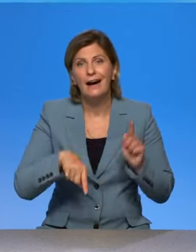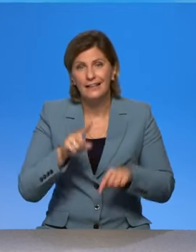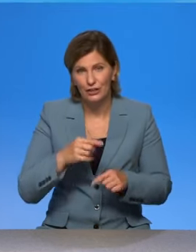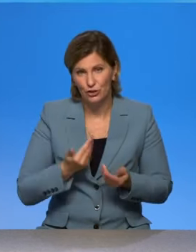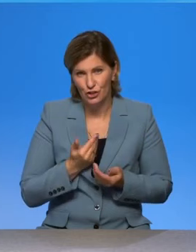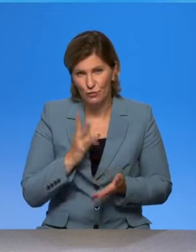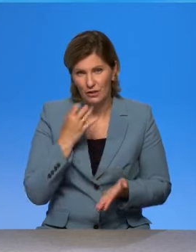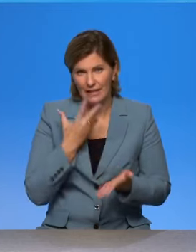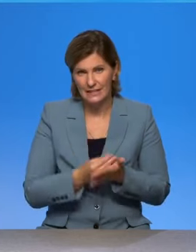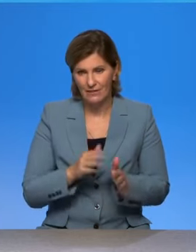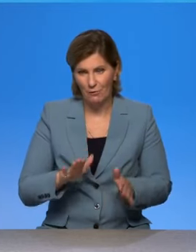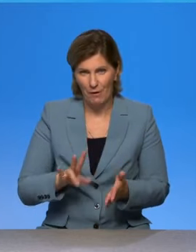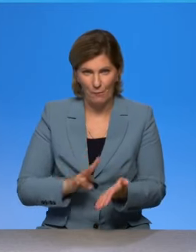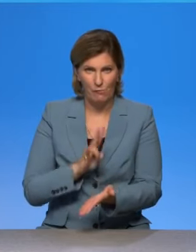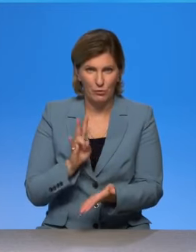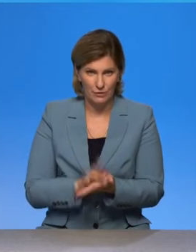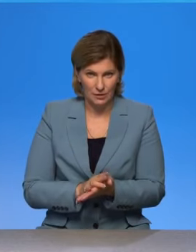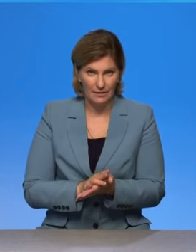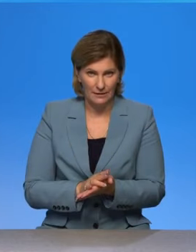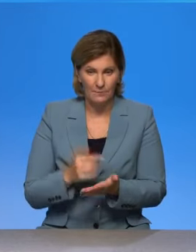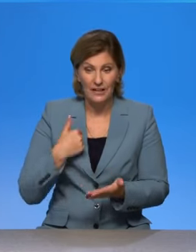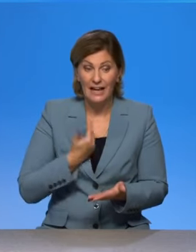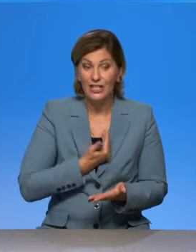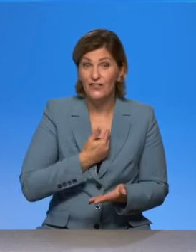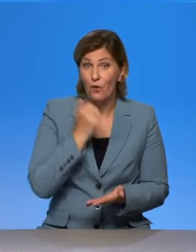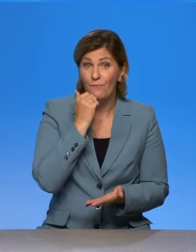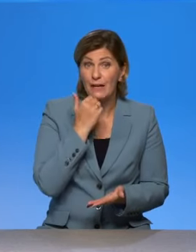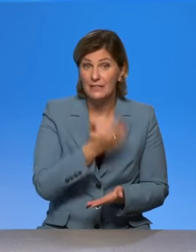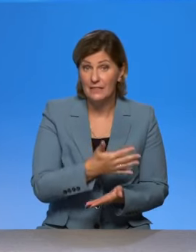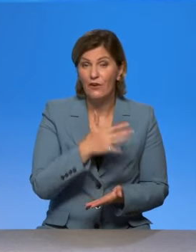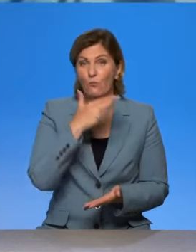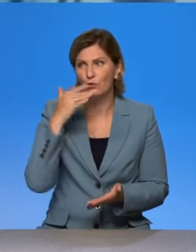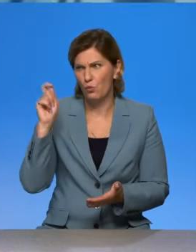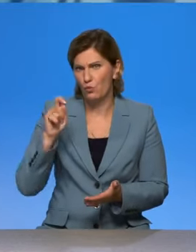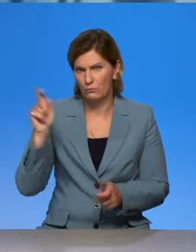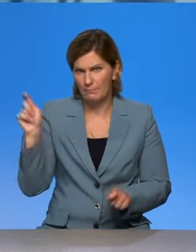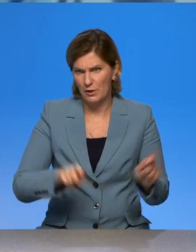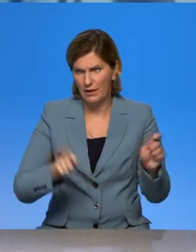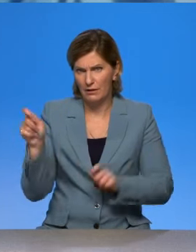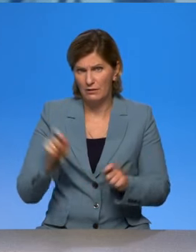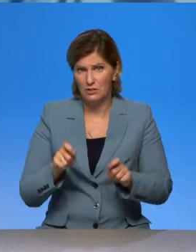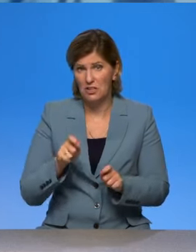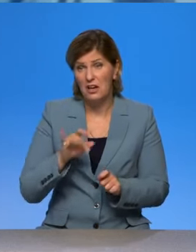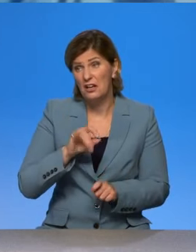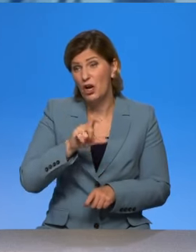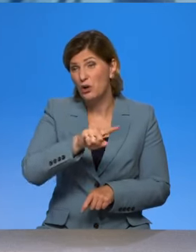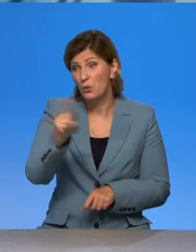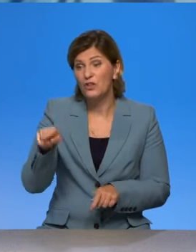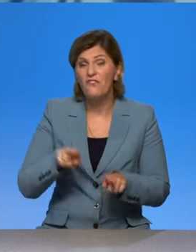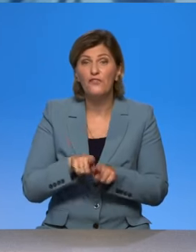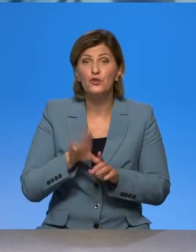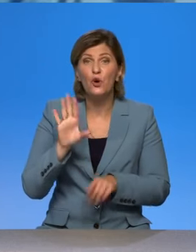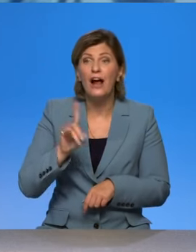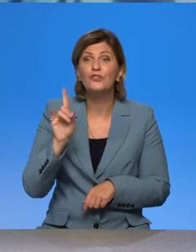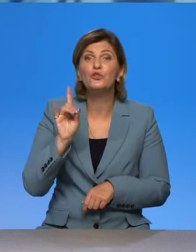местах постоянно. Угу. И я живу в Москве, вот очень много приезжих, поэтому людям все равно, что о них подумают. И уже говорили о